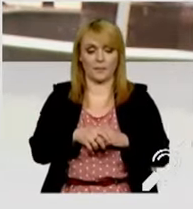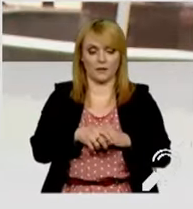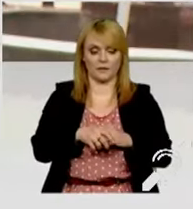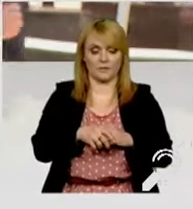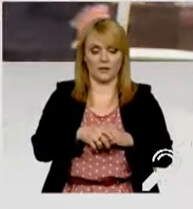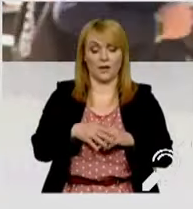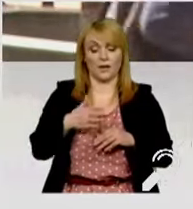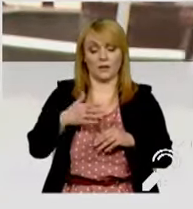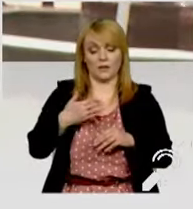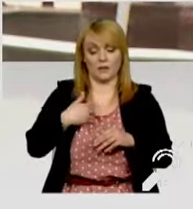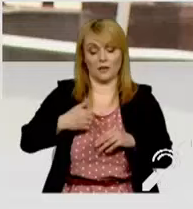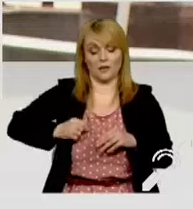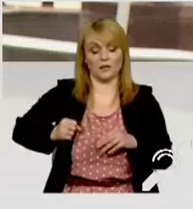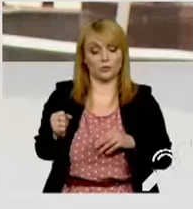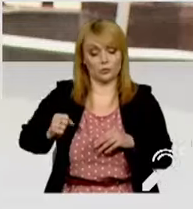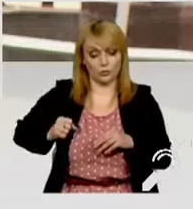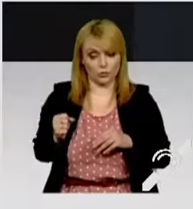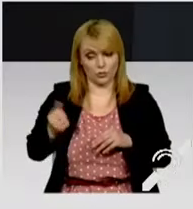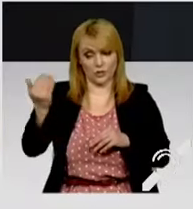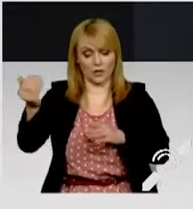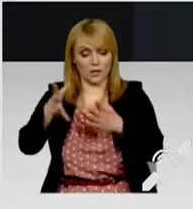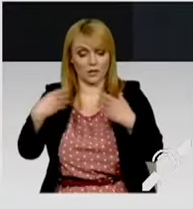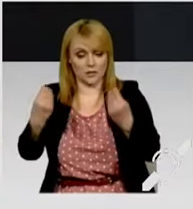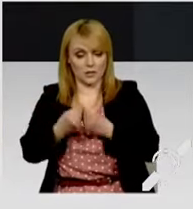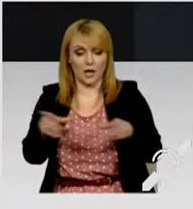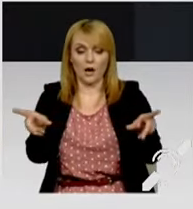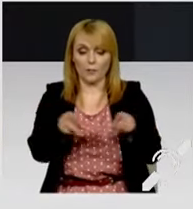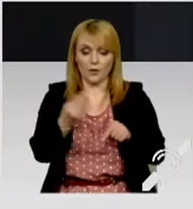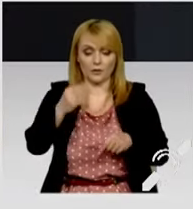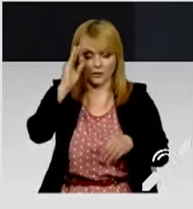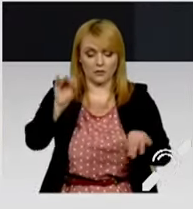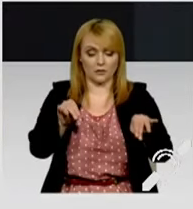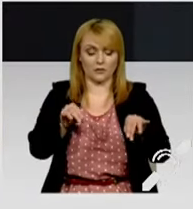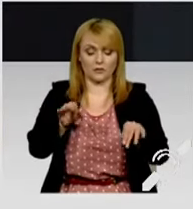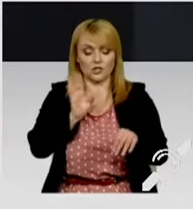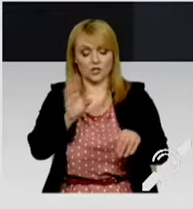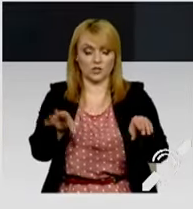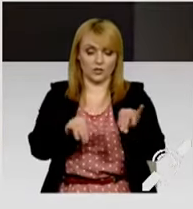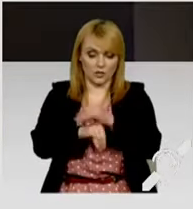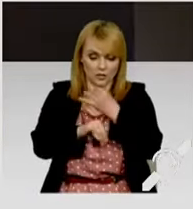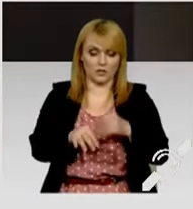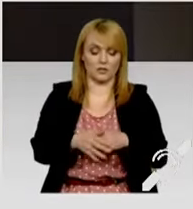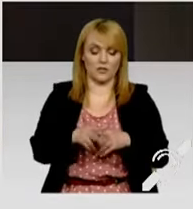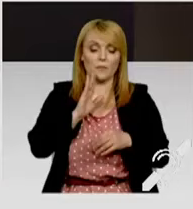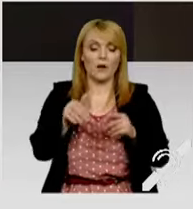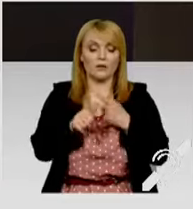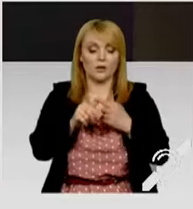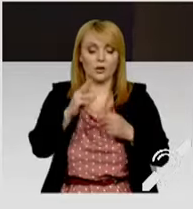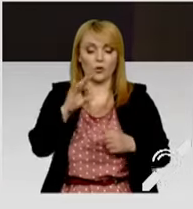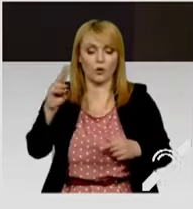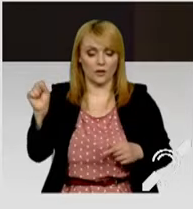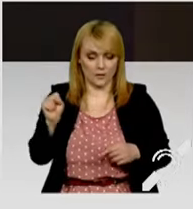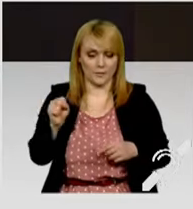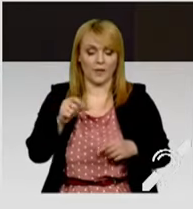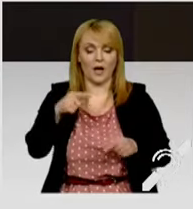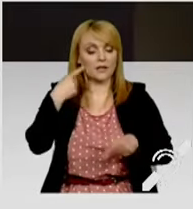ani de la nașterea lui Nene Ion, care a fost un mare om. Împreună cu soția sa, Doina Aldea Teodorovici, au militat pentru reunirea